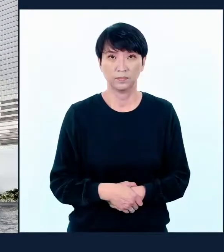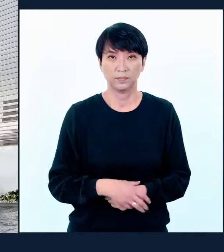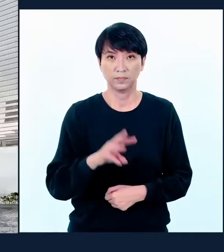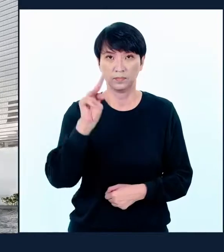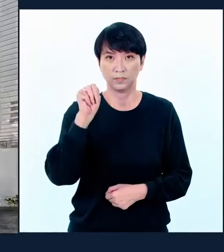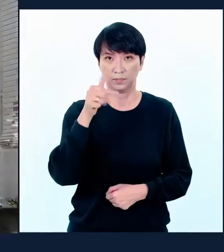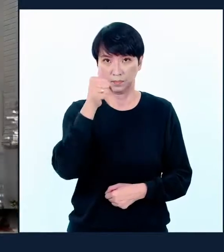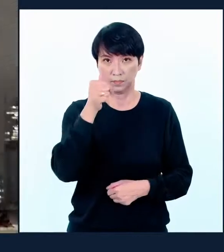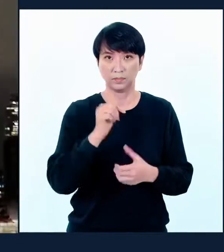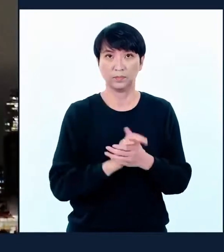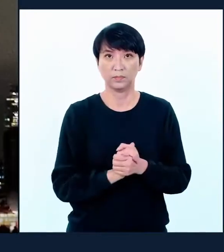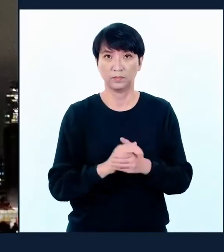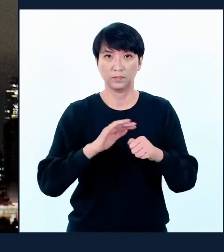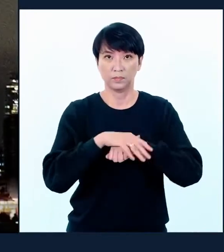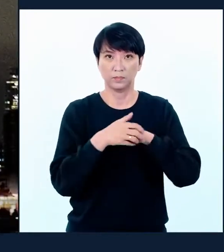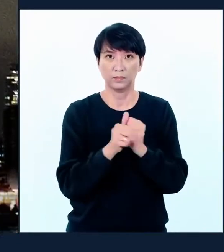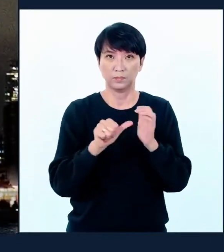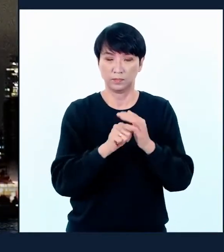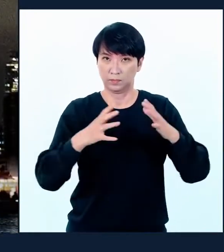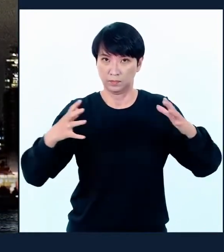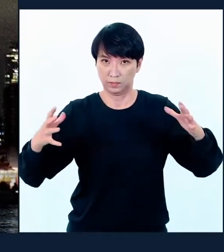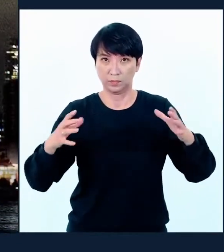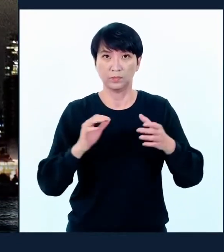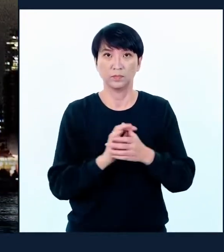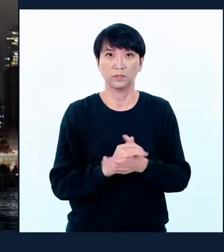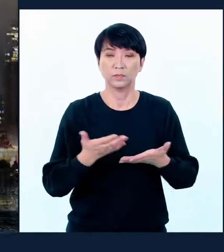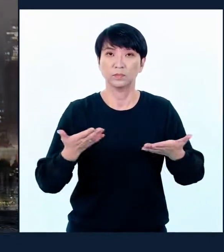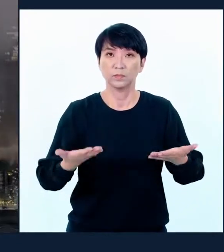M 家将会是全球最大的现当代视觉文化